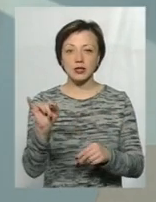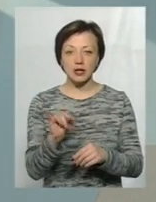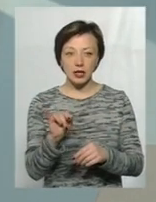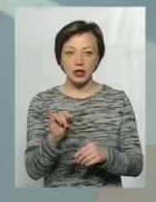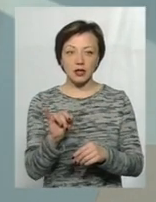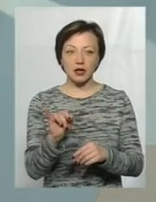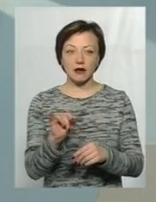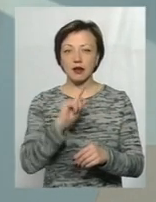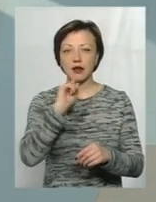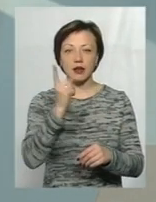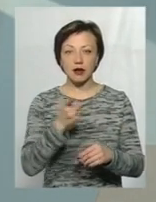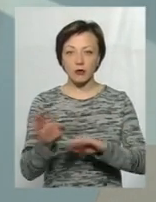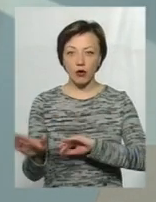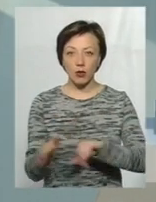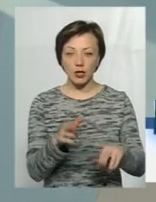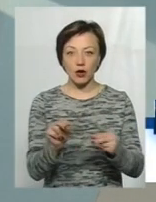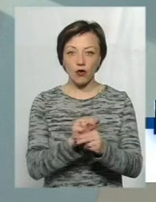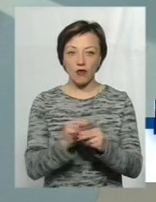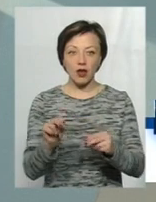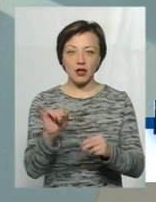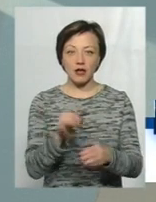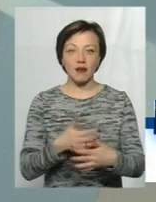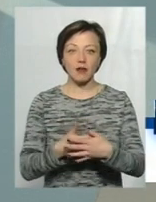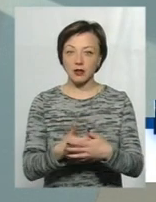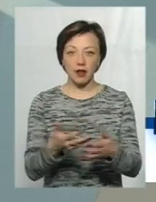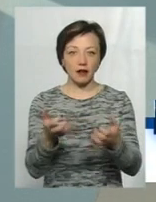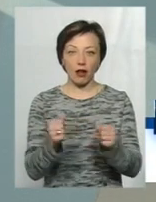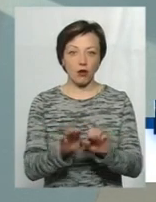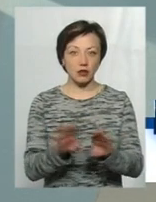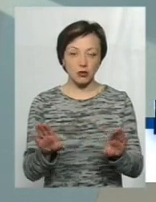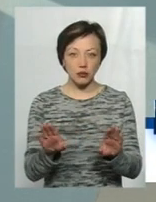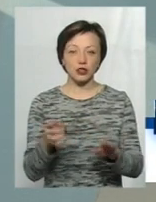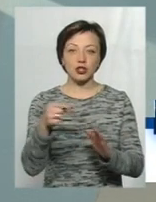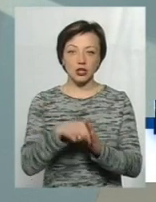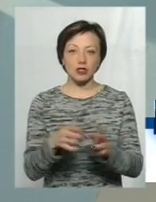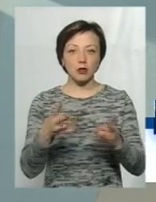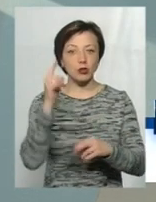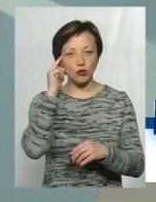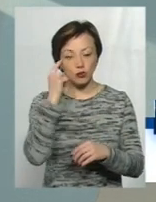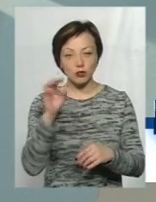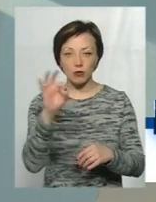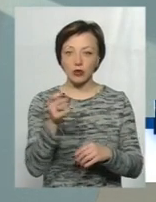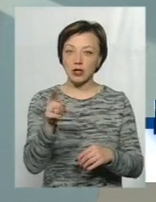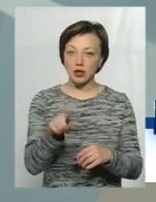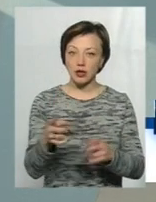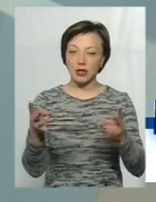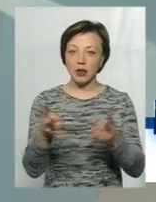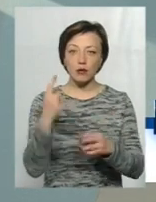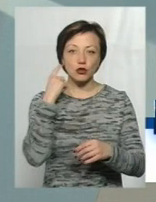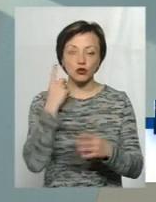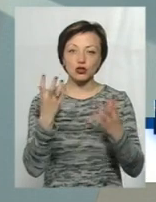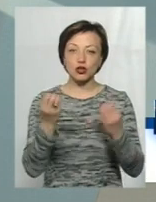проходить, наприклад, рік лікування, і вагітності ви не отримуєте, значить, треба задуматись про те, що, можливо, варто почути